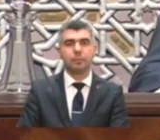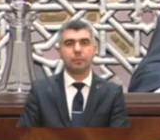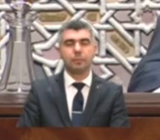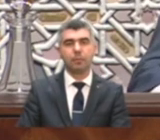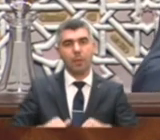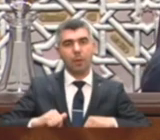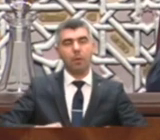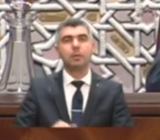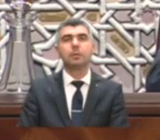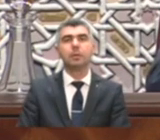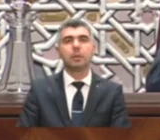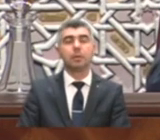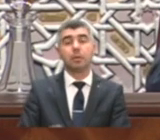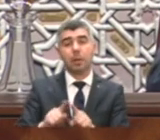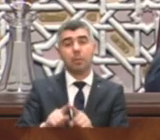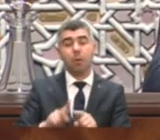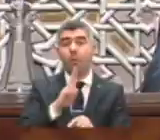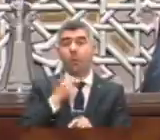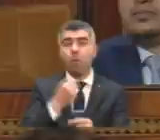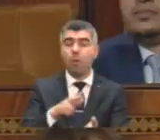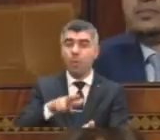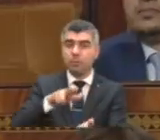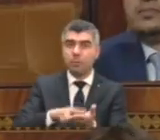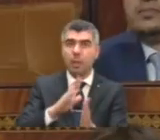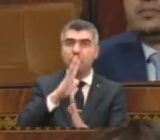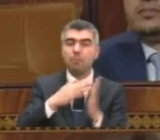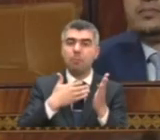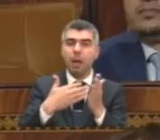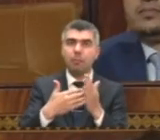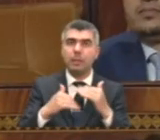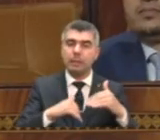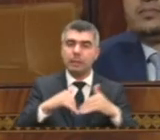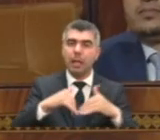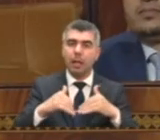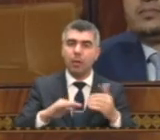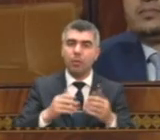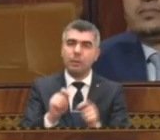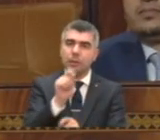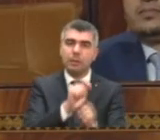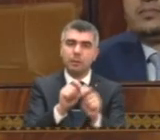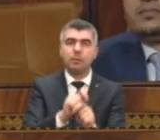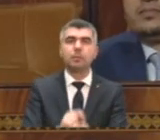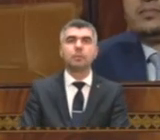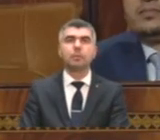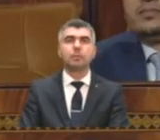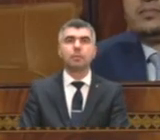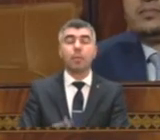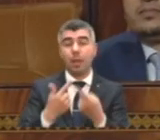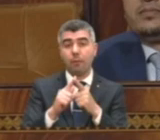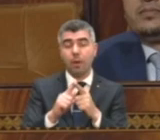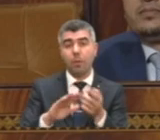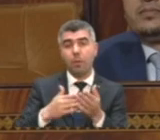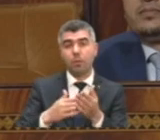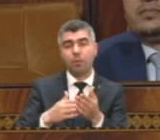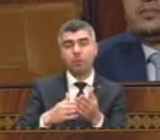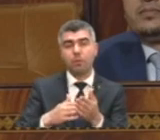السيد الوزير، التزمت الحكومة في برنامجها بالعمل على إعادة هيكلة قطاع اللوجستيك وتحديثه حتى يساهم في